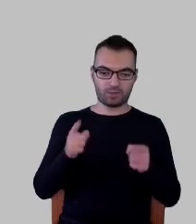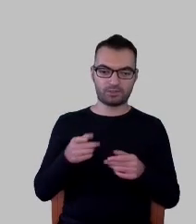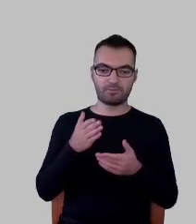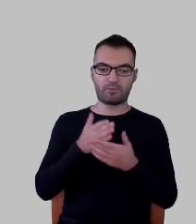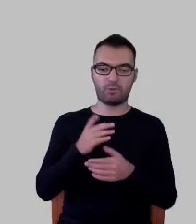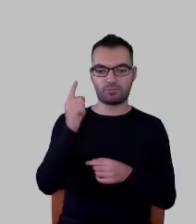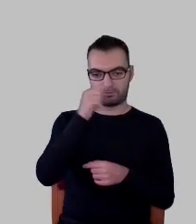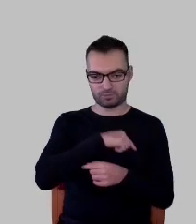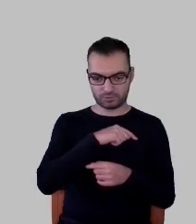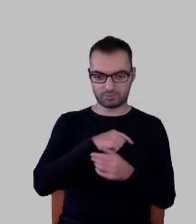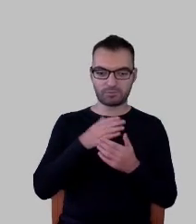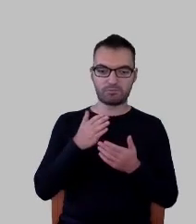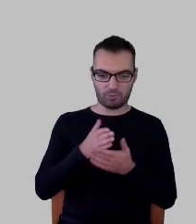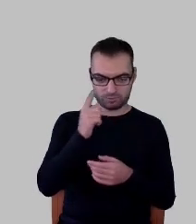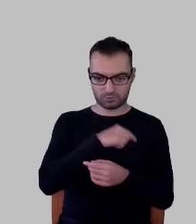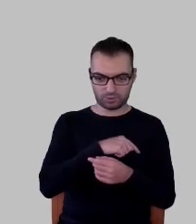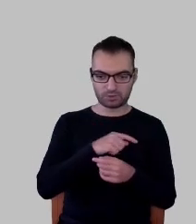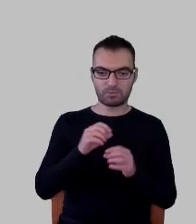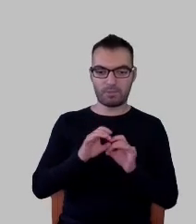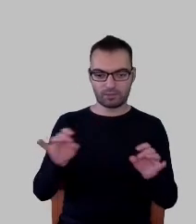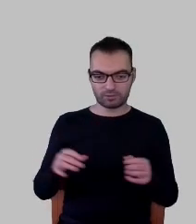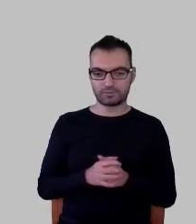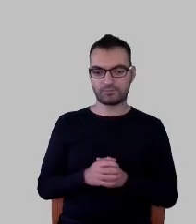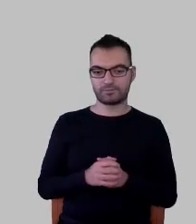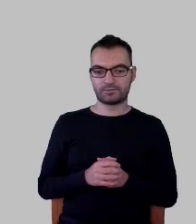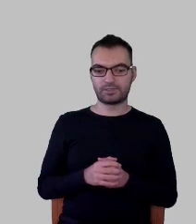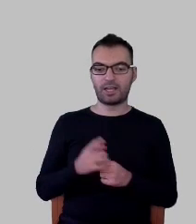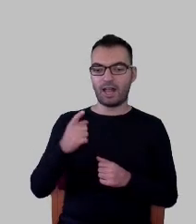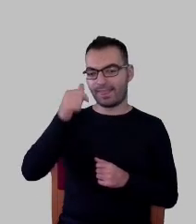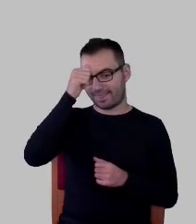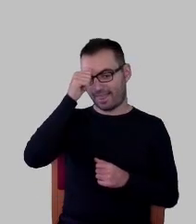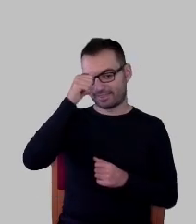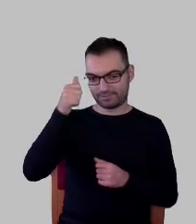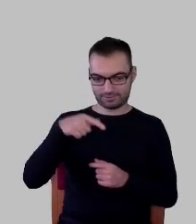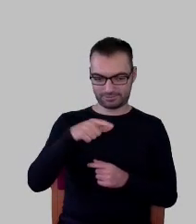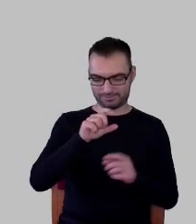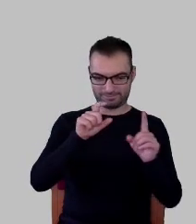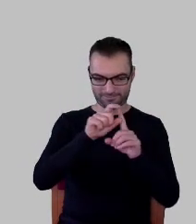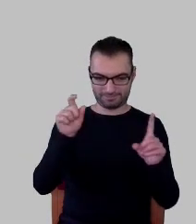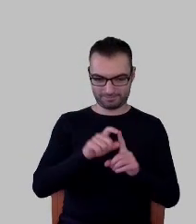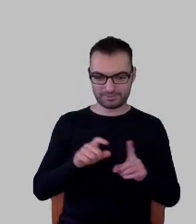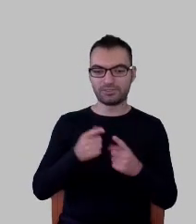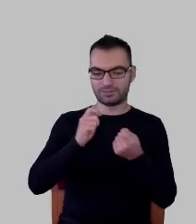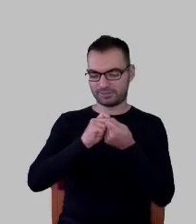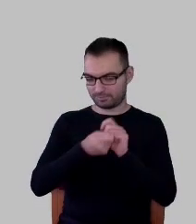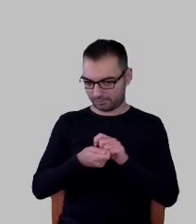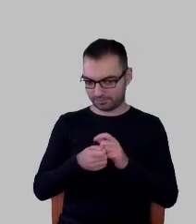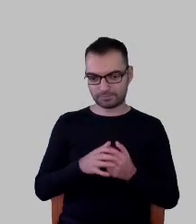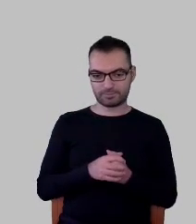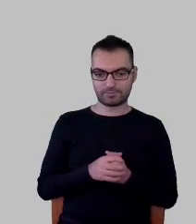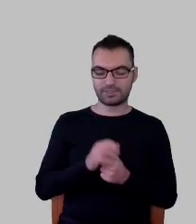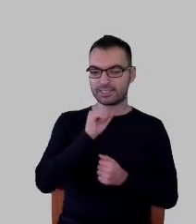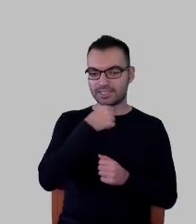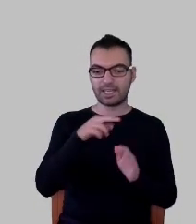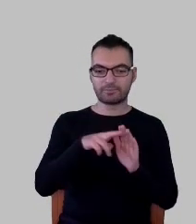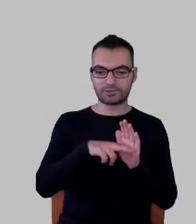psychologiczno-pedagogicznej, indywidualnego nauczania, przy czym zwracam uwagę, że nazwy tych rozporządzeń, tych 2 rozporządzeń się zmieniły w związku z tym, że